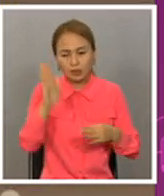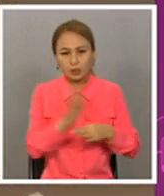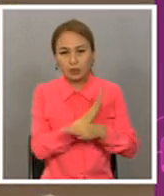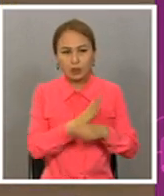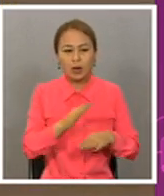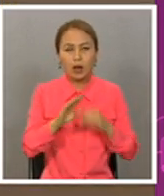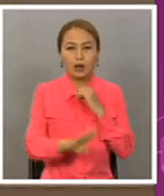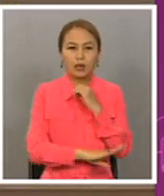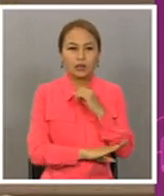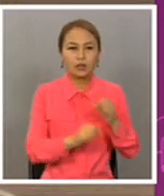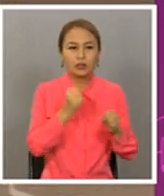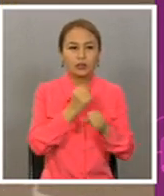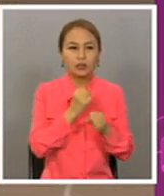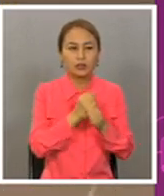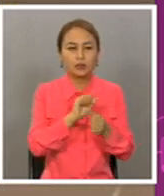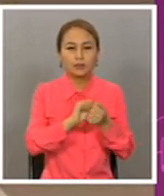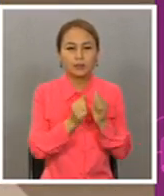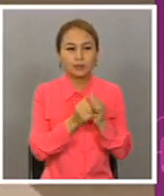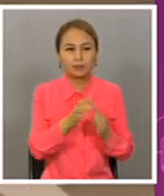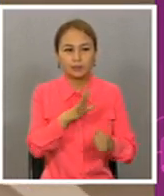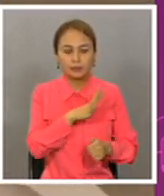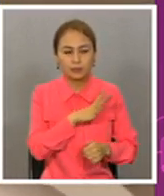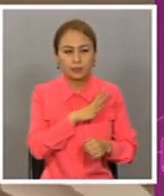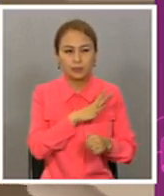ағаштан саз аспаптарын жасайтын болған.